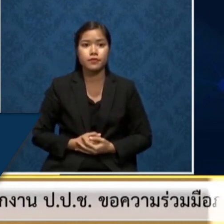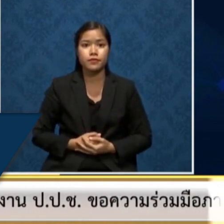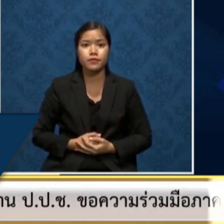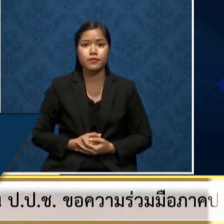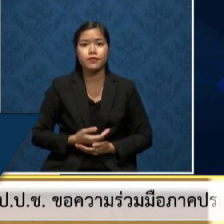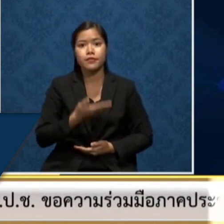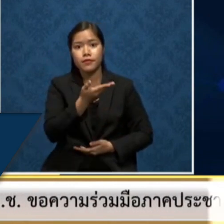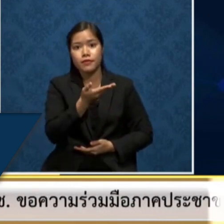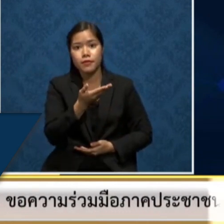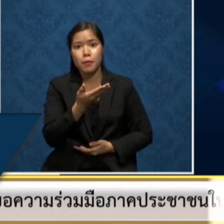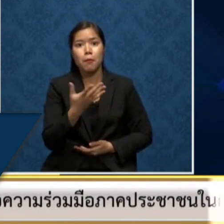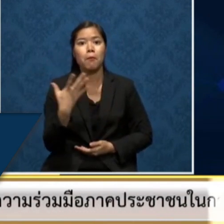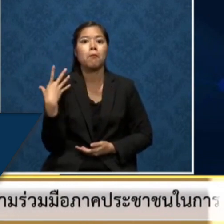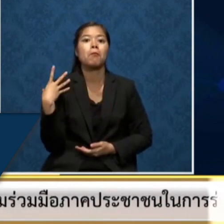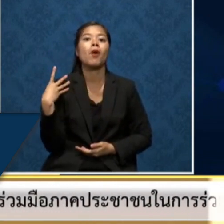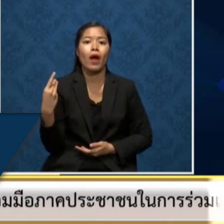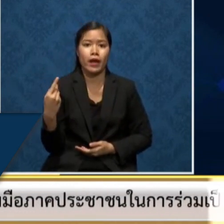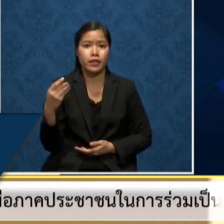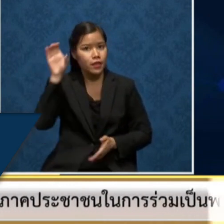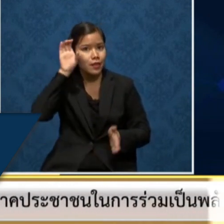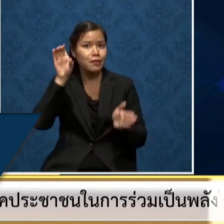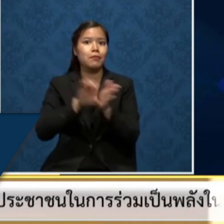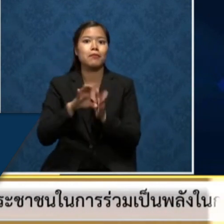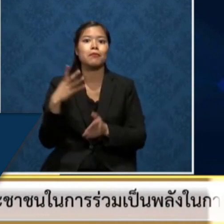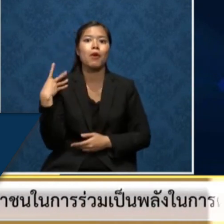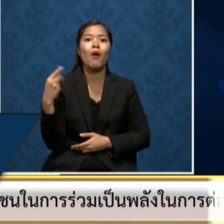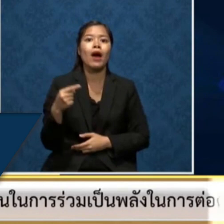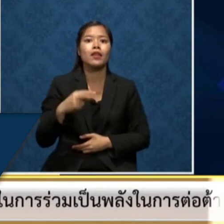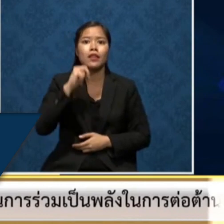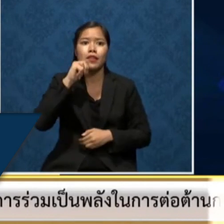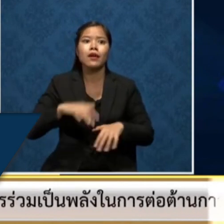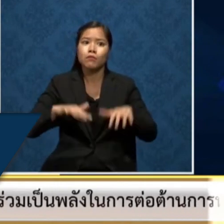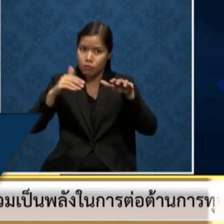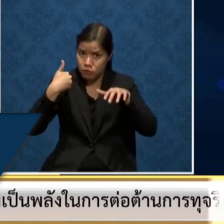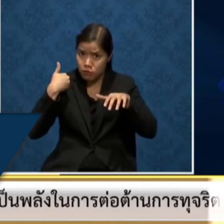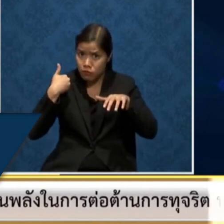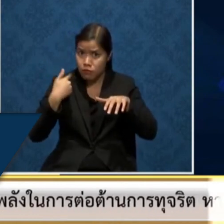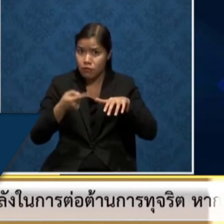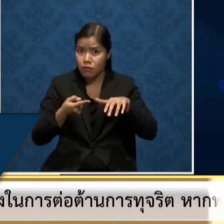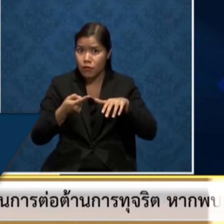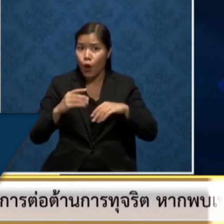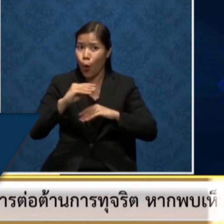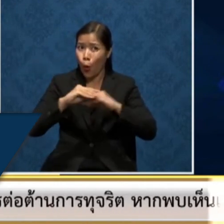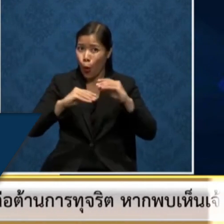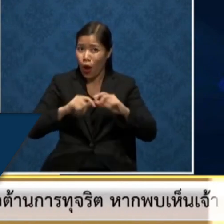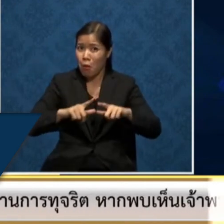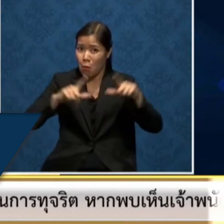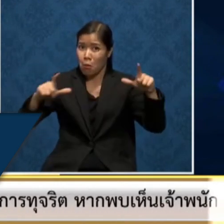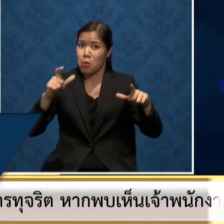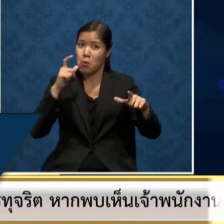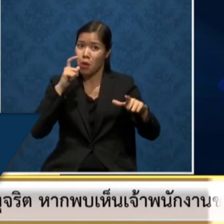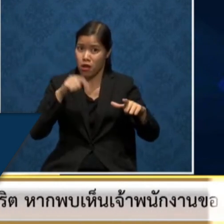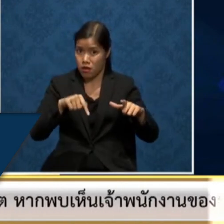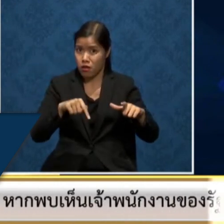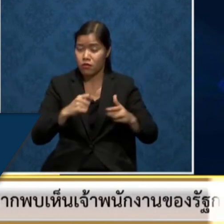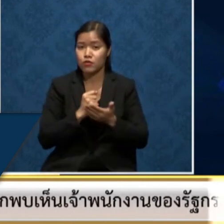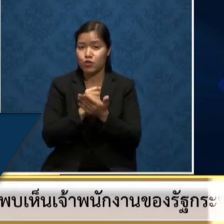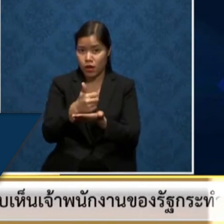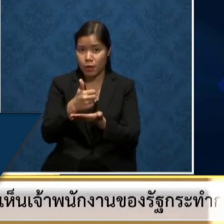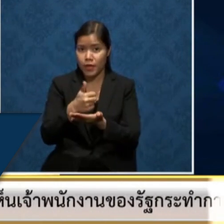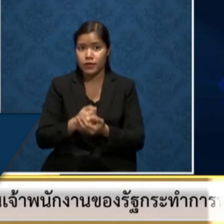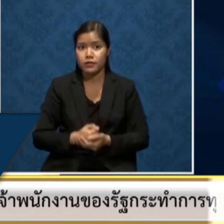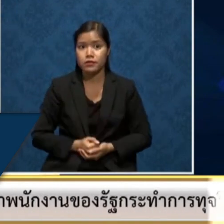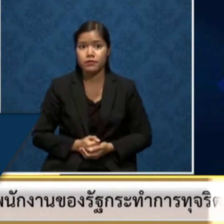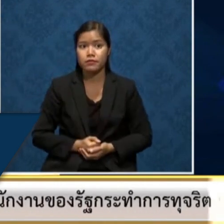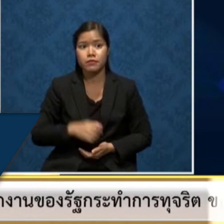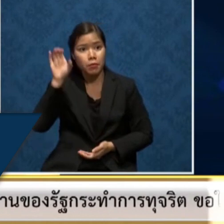นี่คือรูปเมื่อวานนี้ครับท่วมมครับวิกฤตมครับโครงการที่ใหญ่มากช่วยได้ั้ครับขอรูป